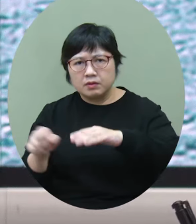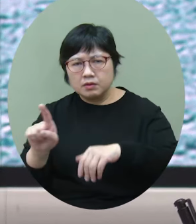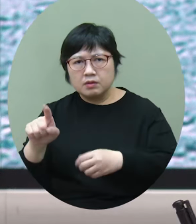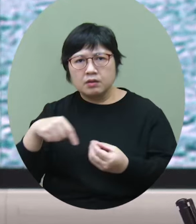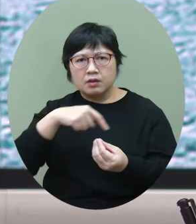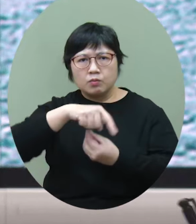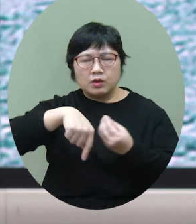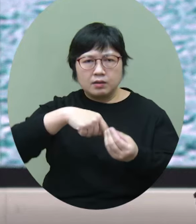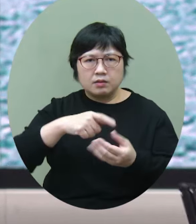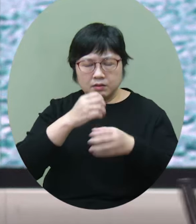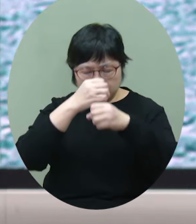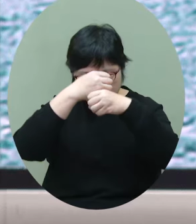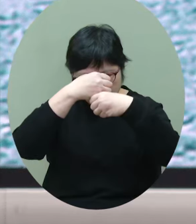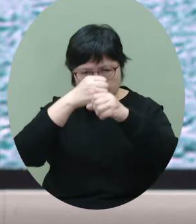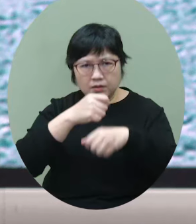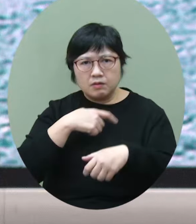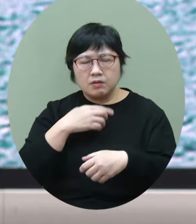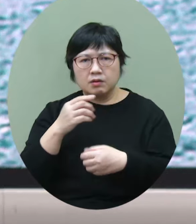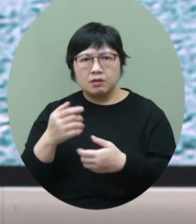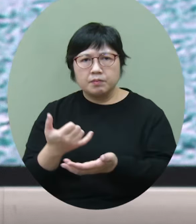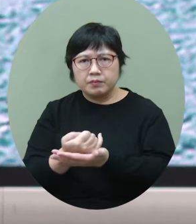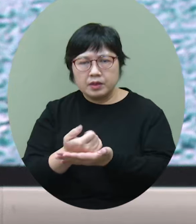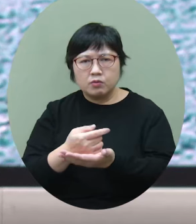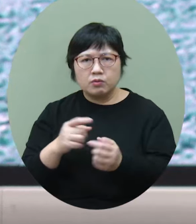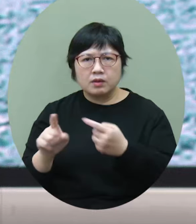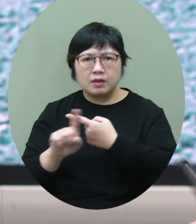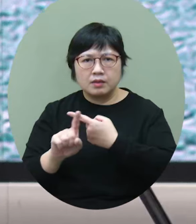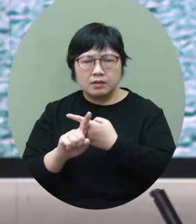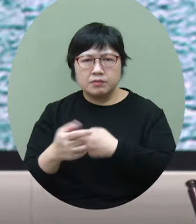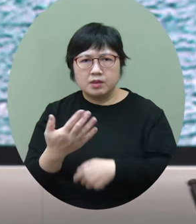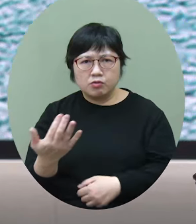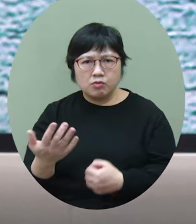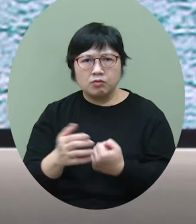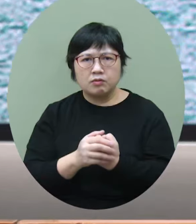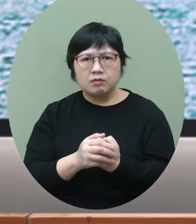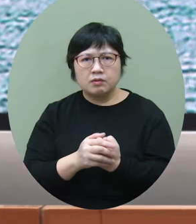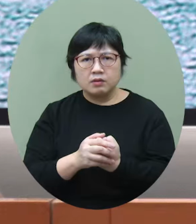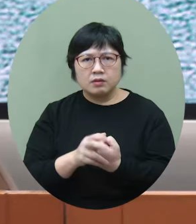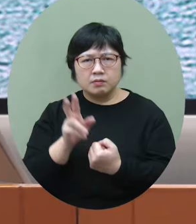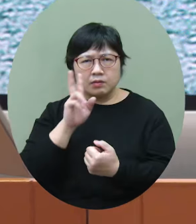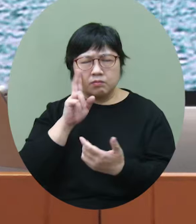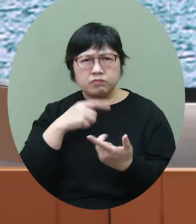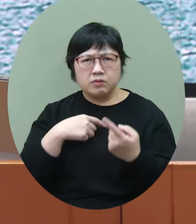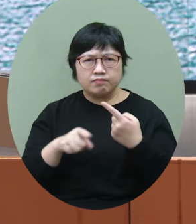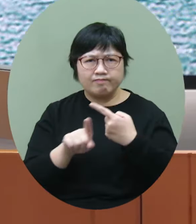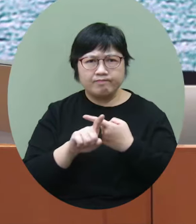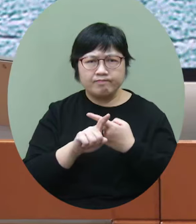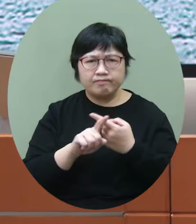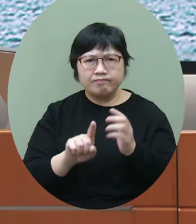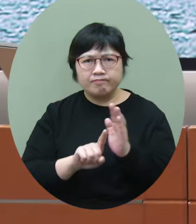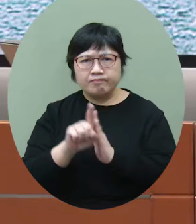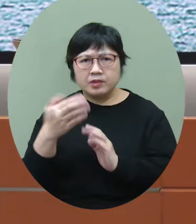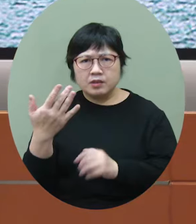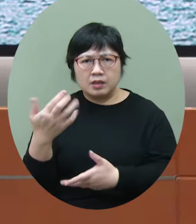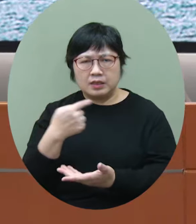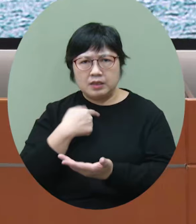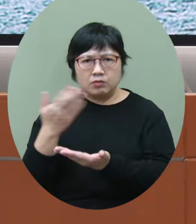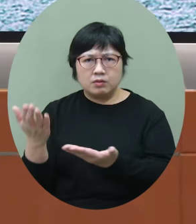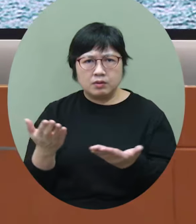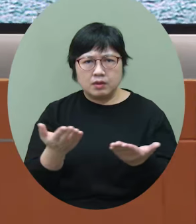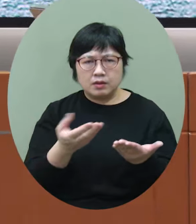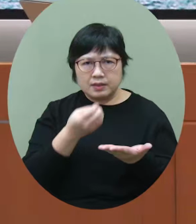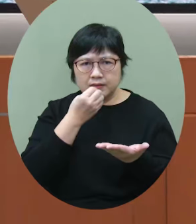樣本，即係評估嗰個風險係有幾大咧？即係會唔會話？去到一個咩地步先會要求食客要做一個強制檢